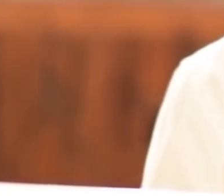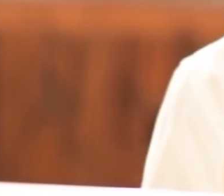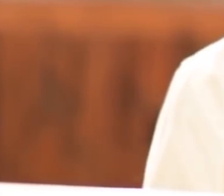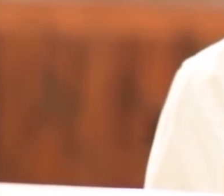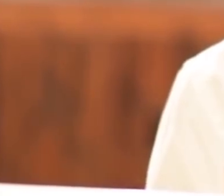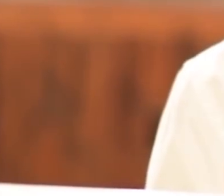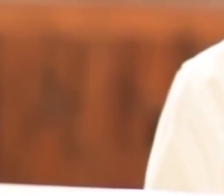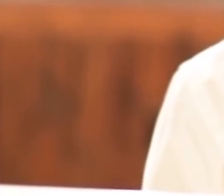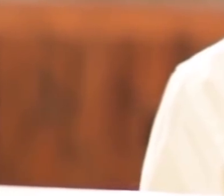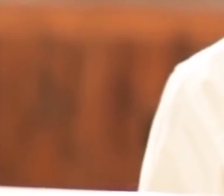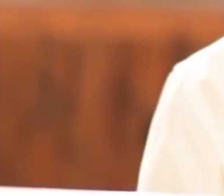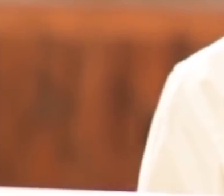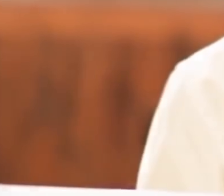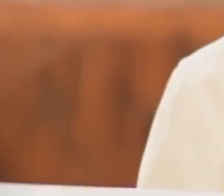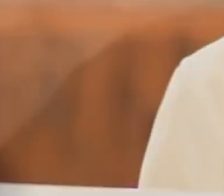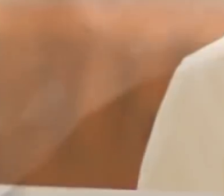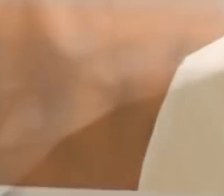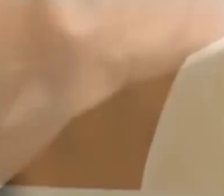खिदमतों से अपनी